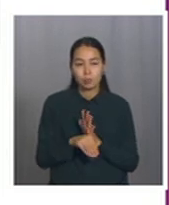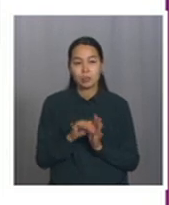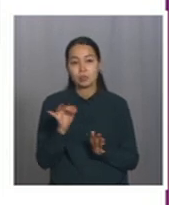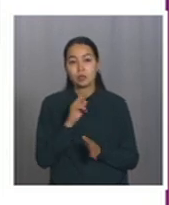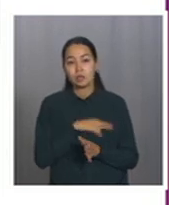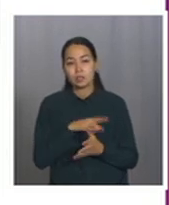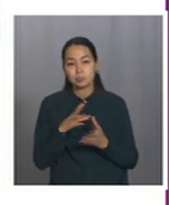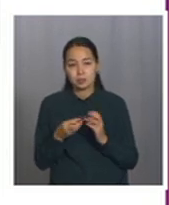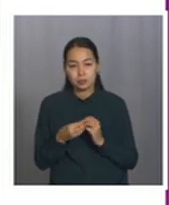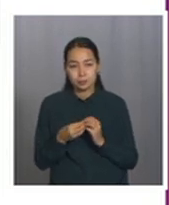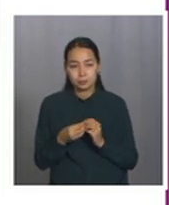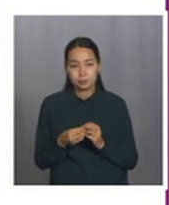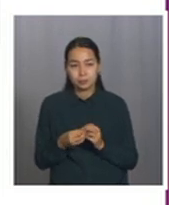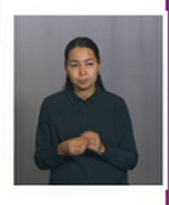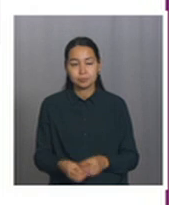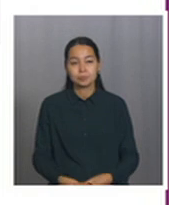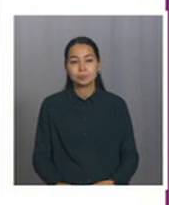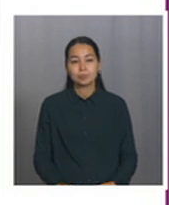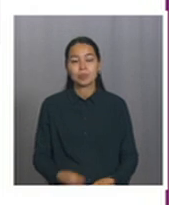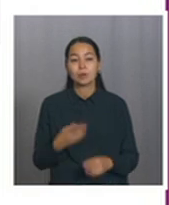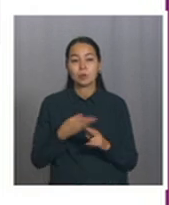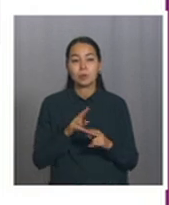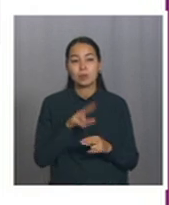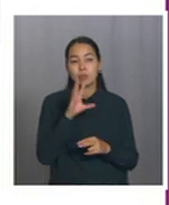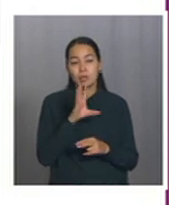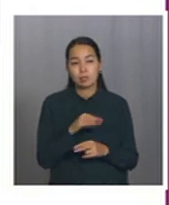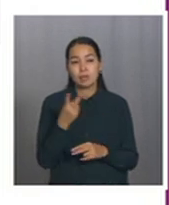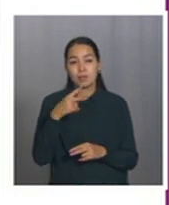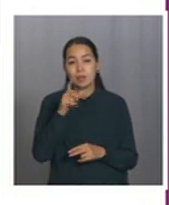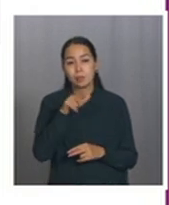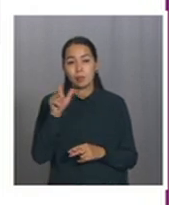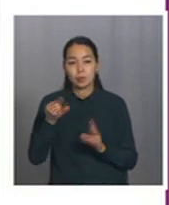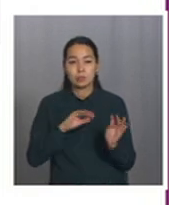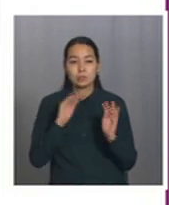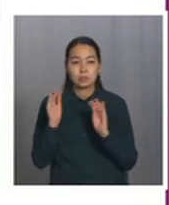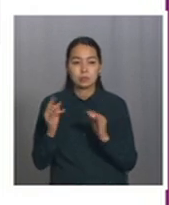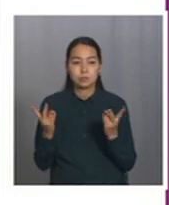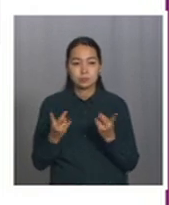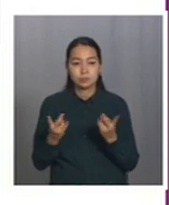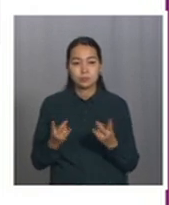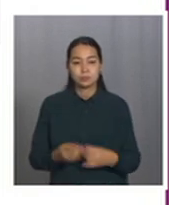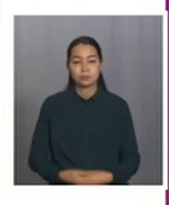және қызметі. Осы екі молекуланы салыстырамыз.